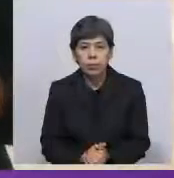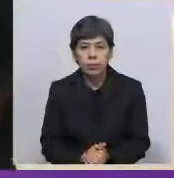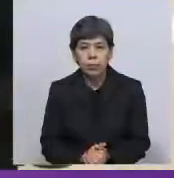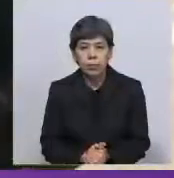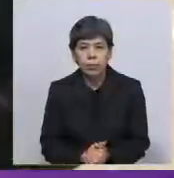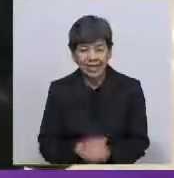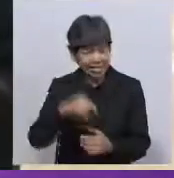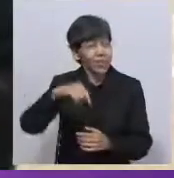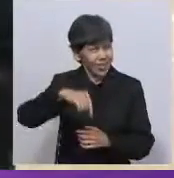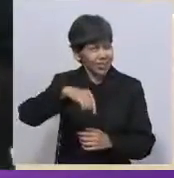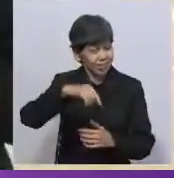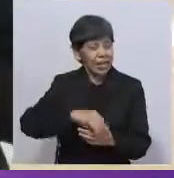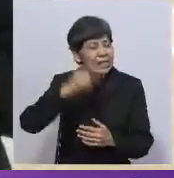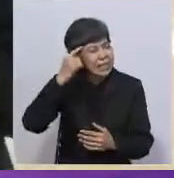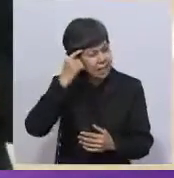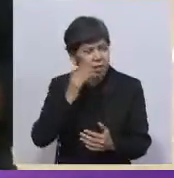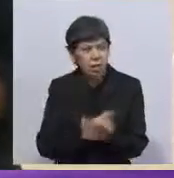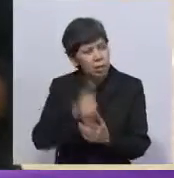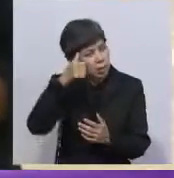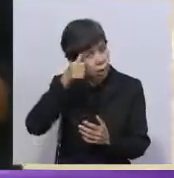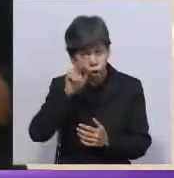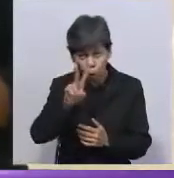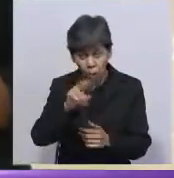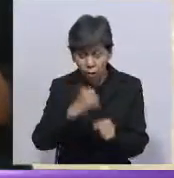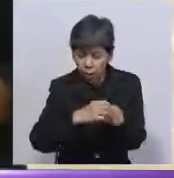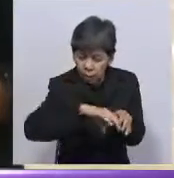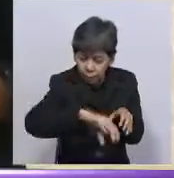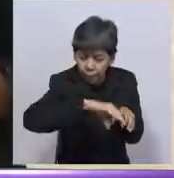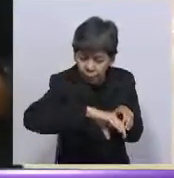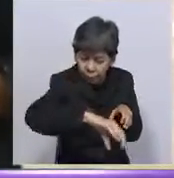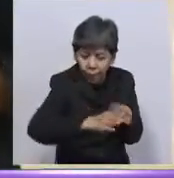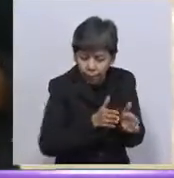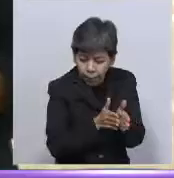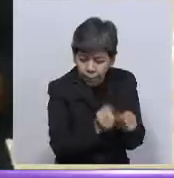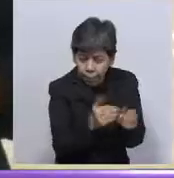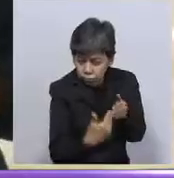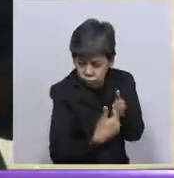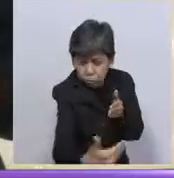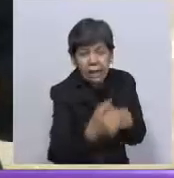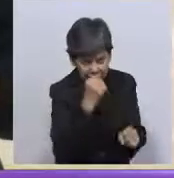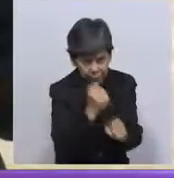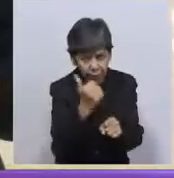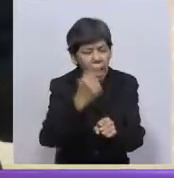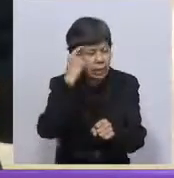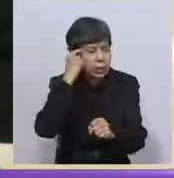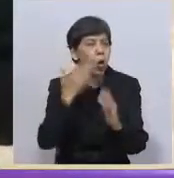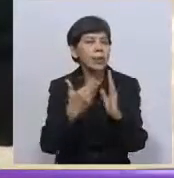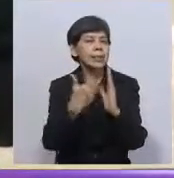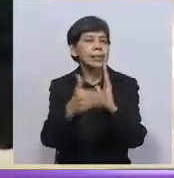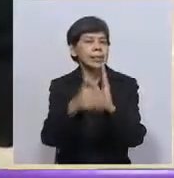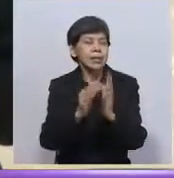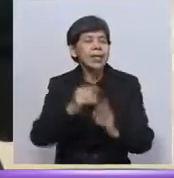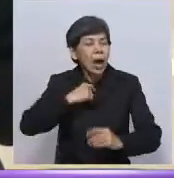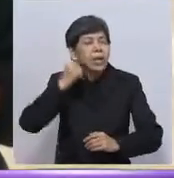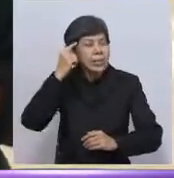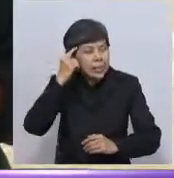สำหรับจุดนี้นะคะก็คาดว่าภายใน2วันค่ะจะสามารถปิดช่องโหว่นี้ได้นั่นเองในส่วนของภาพรวมของภาคอีสานนะคะก็คาด